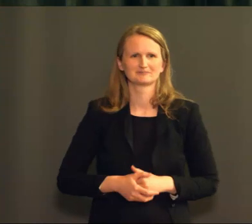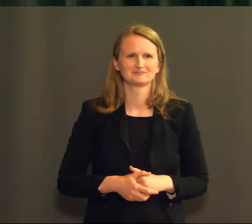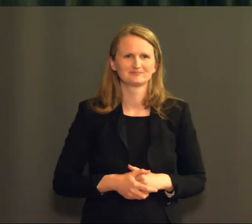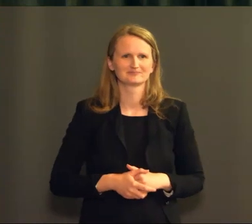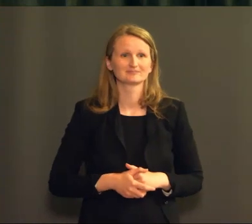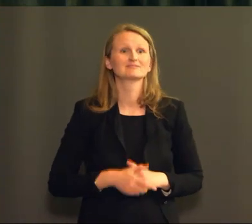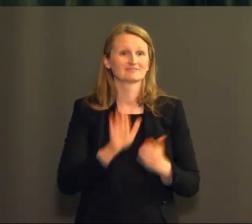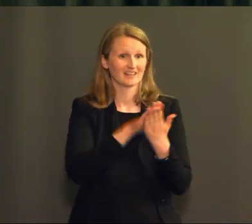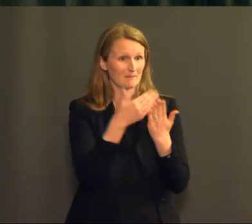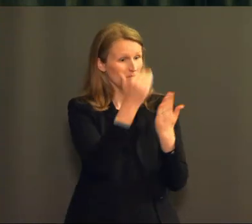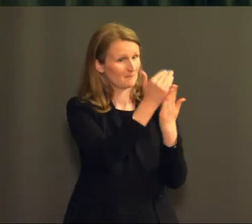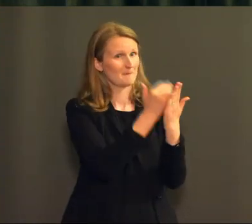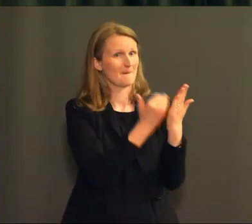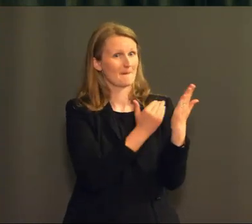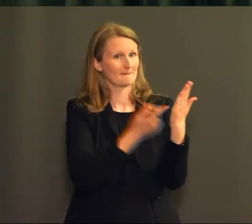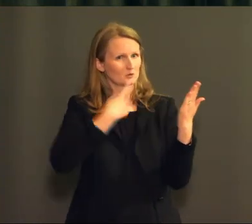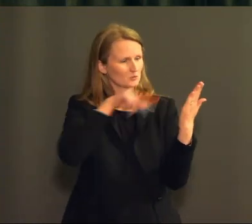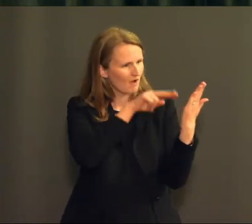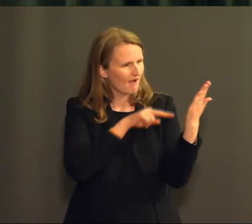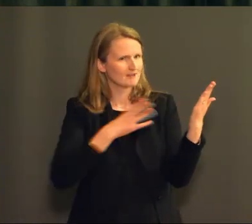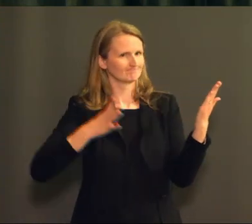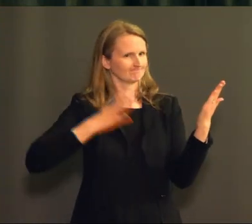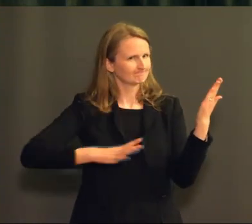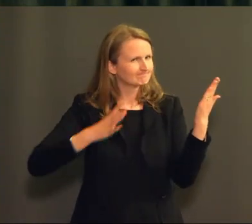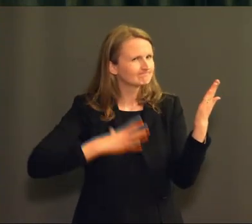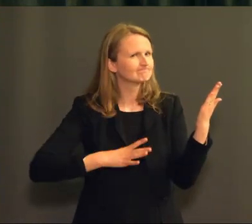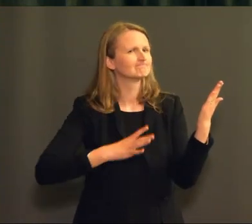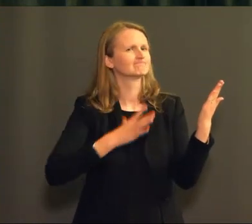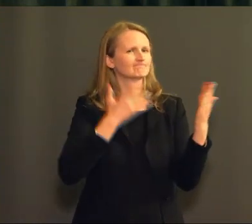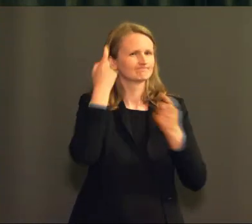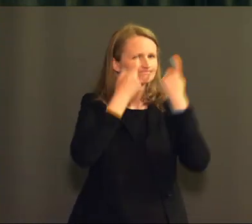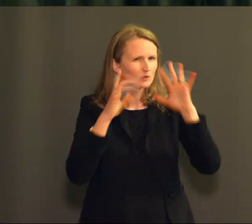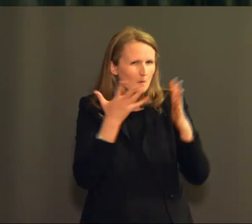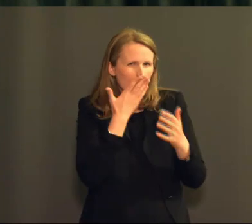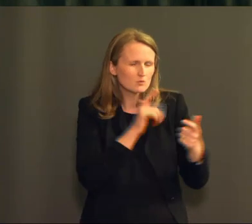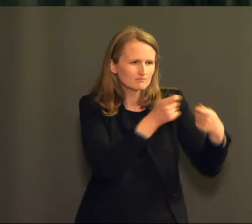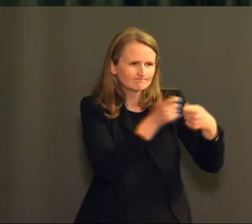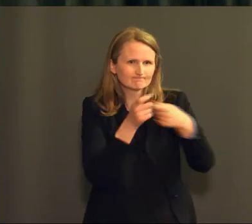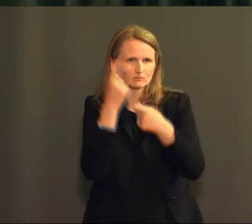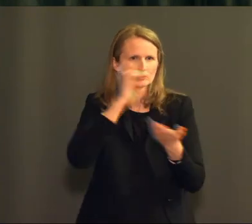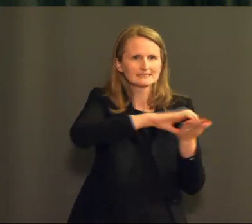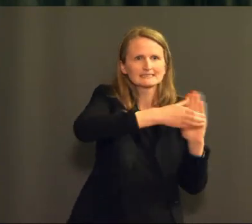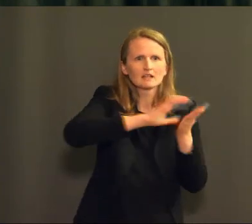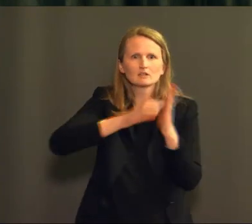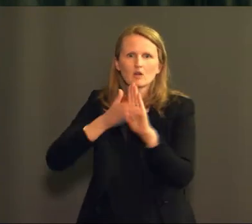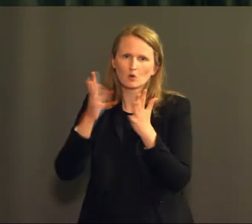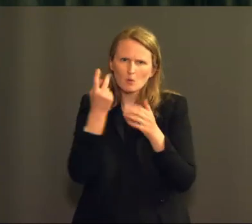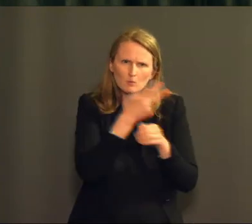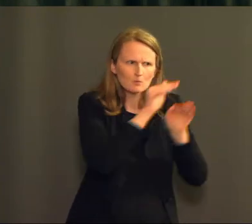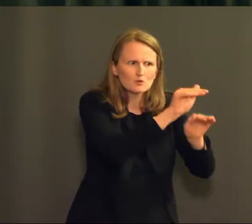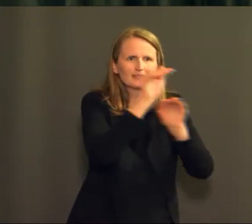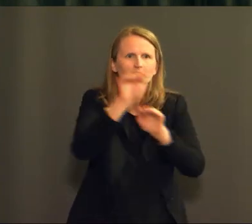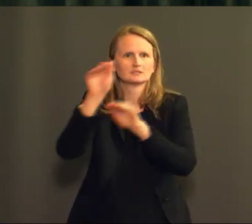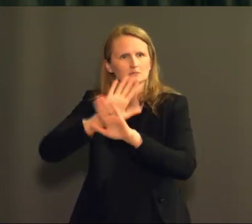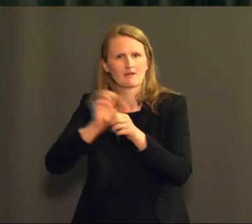bons outils afin que chaque secteur industriel puisse évoluer en parfaite sécurité. Il est